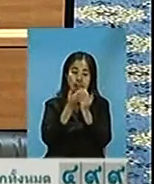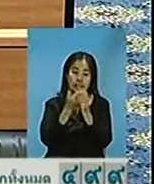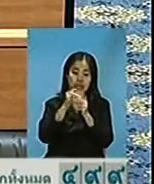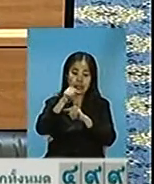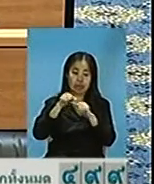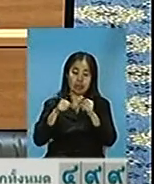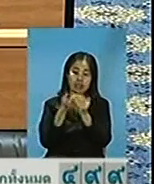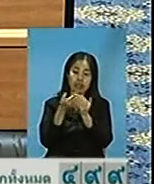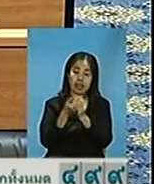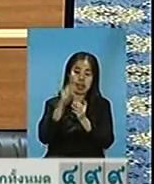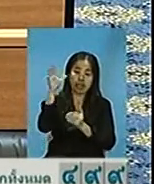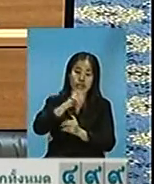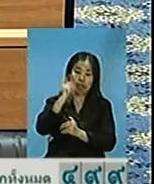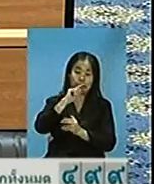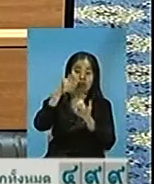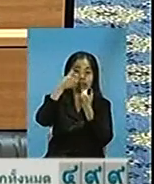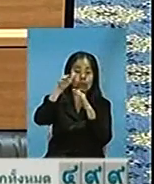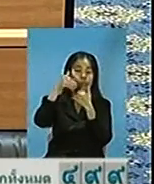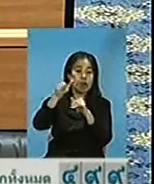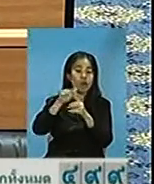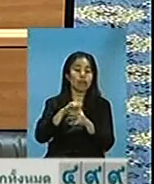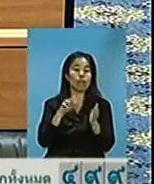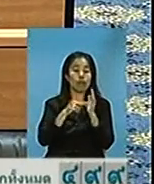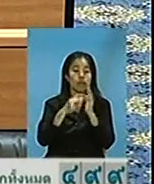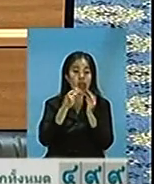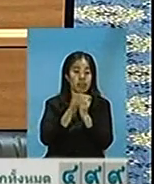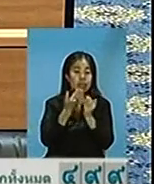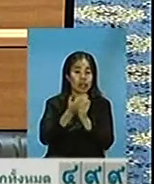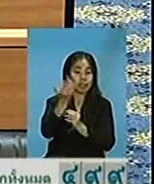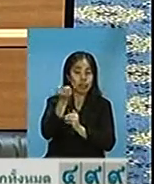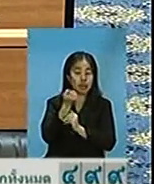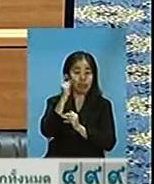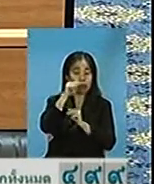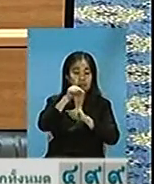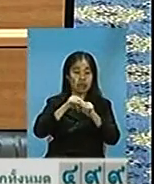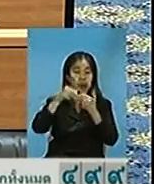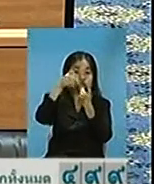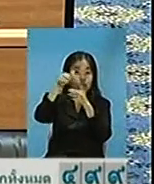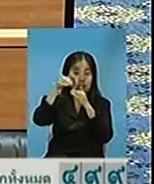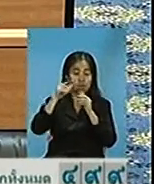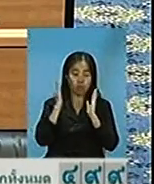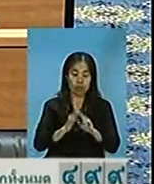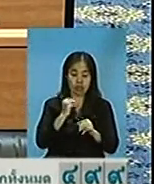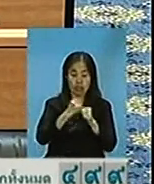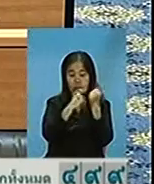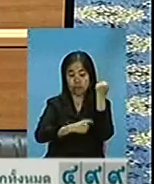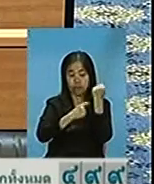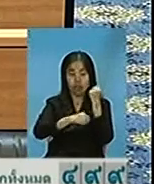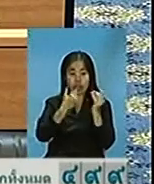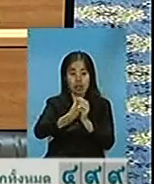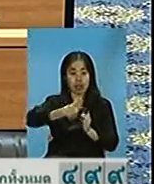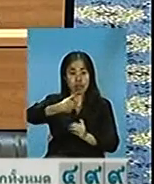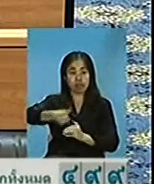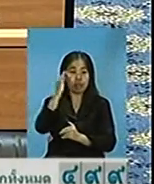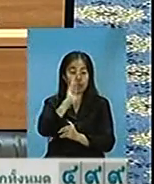พ่อค้าส่งออกหมายความว่าเงินก้อนนี้เราไปเก็บจากพ่อค้าส่งออก ม่ได้เก็บจากชาวสวนยางการพูด